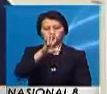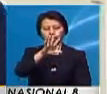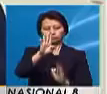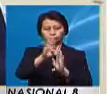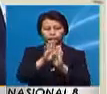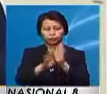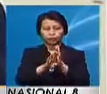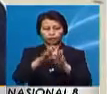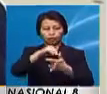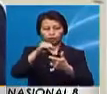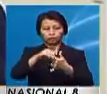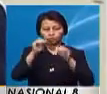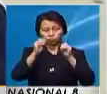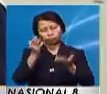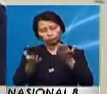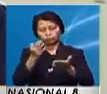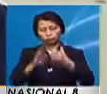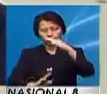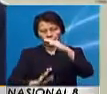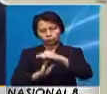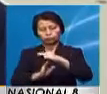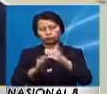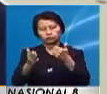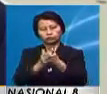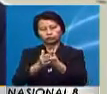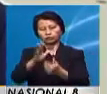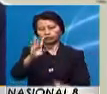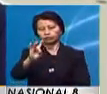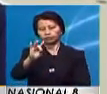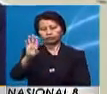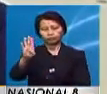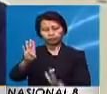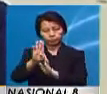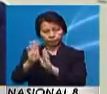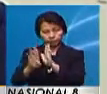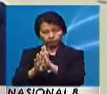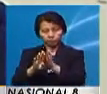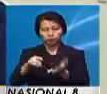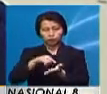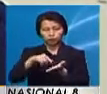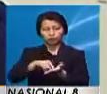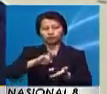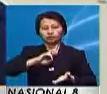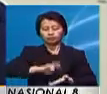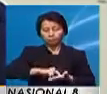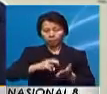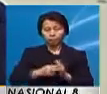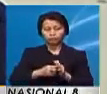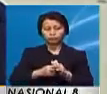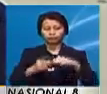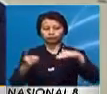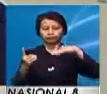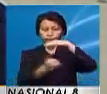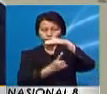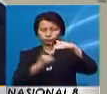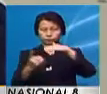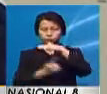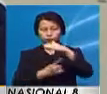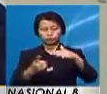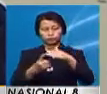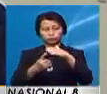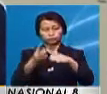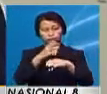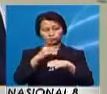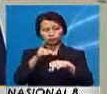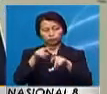mungkin boleh mencecah sebanyak 8 bilion. Ini menunjukkan bahawa dasar carve out